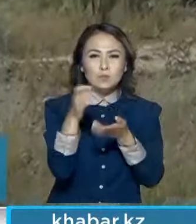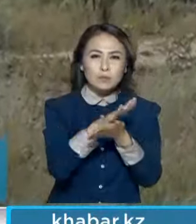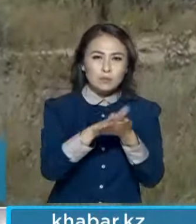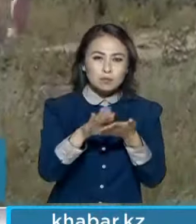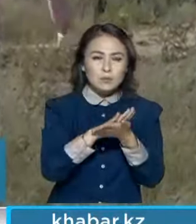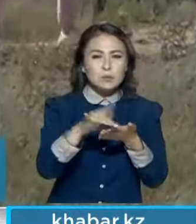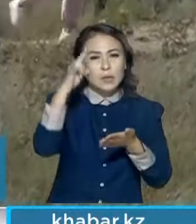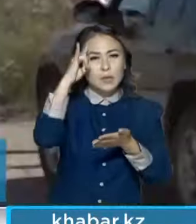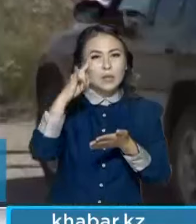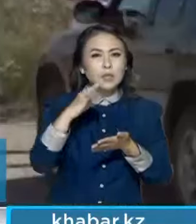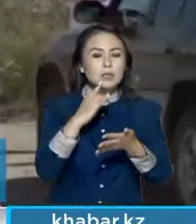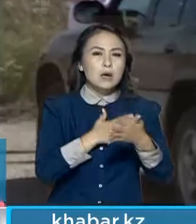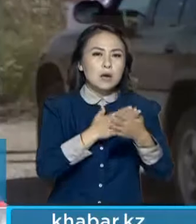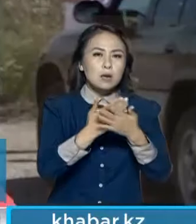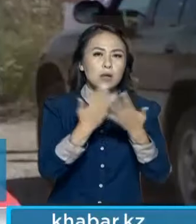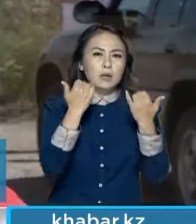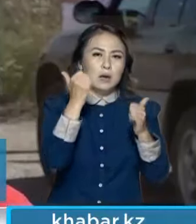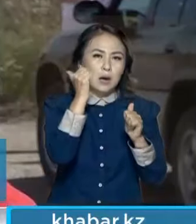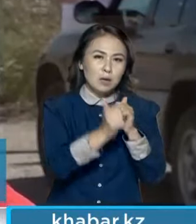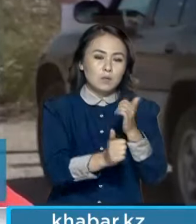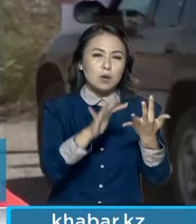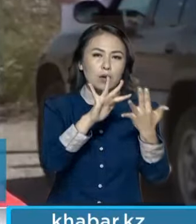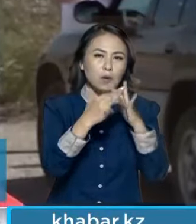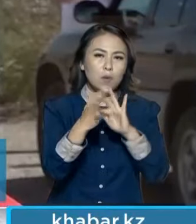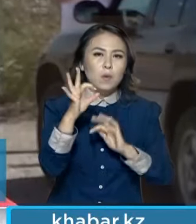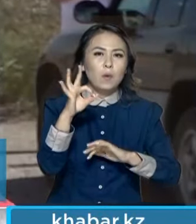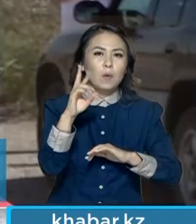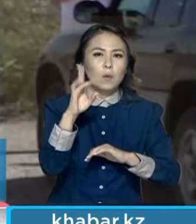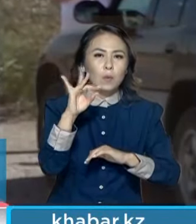Таза Қазақстан акциясында қазір әрбір ауылдық округтер